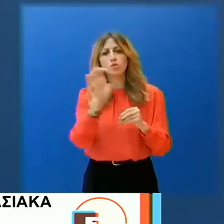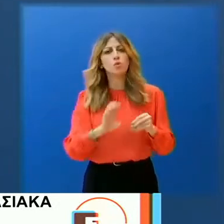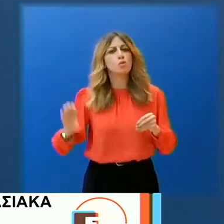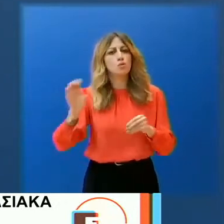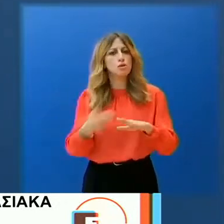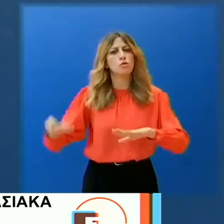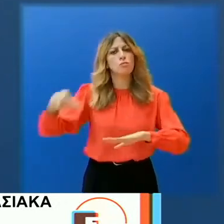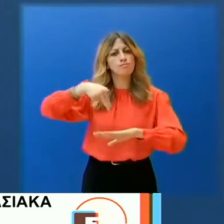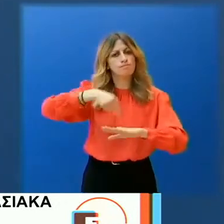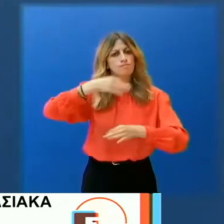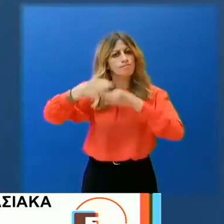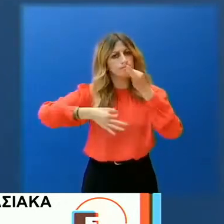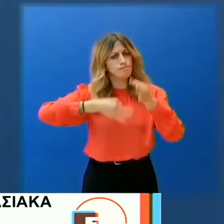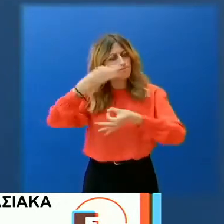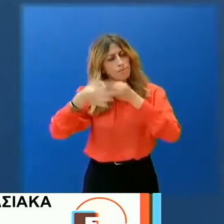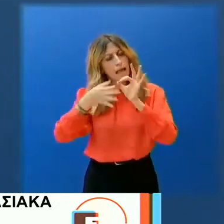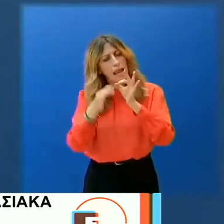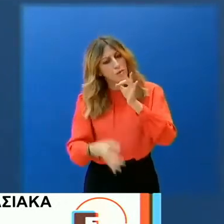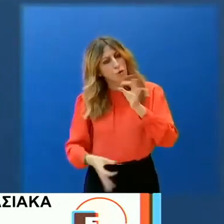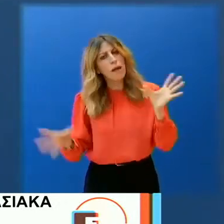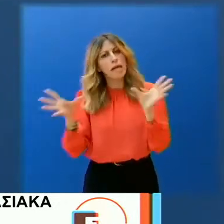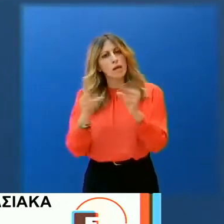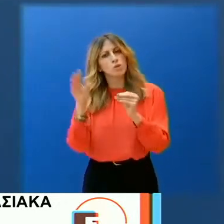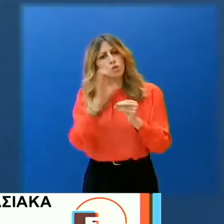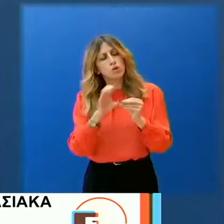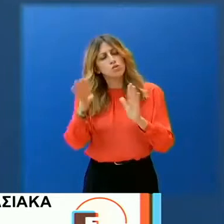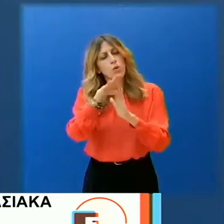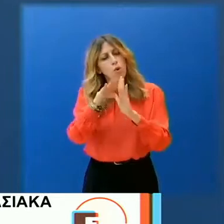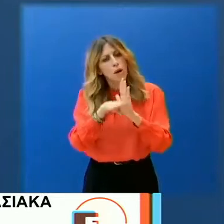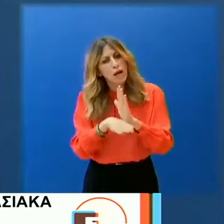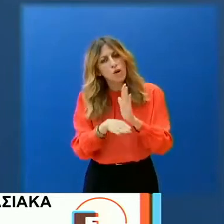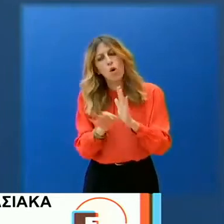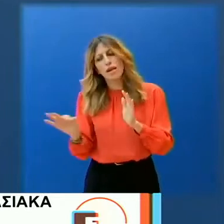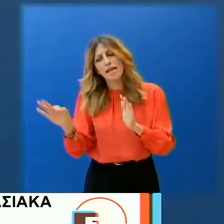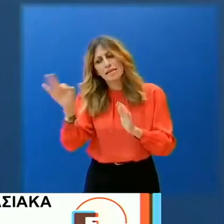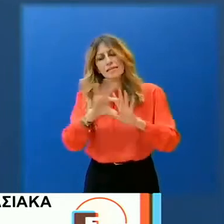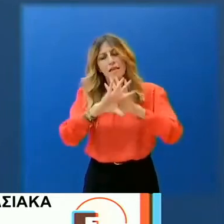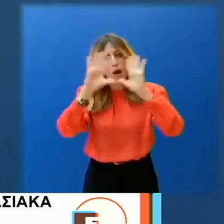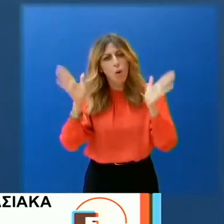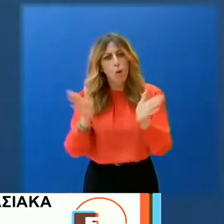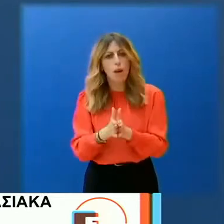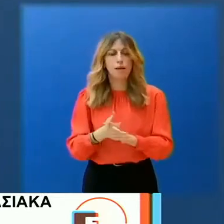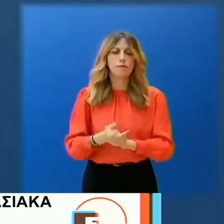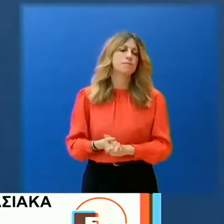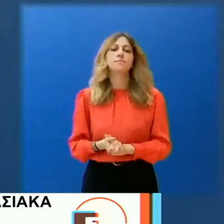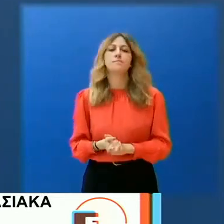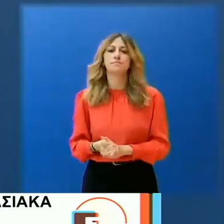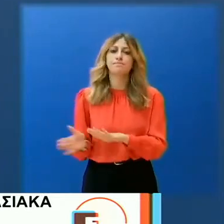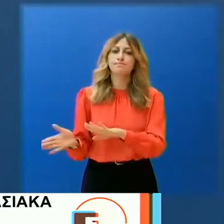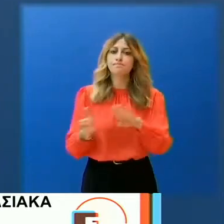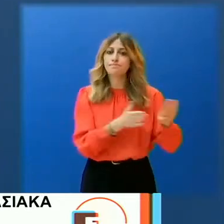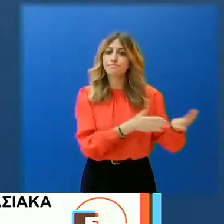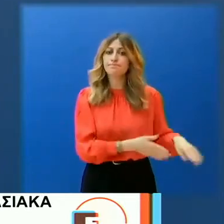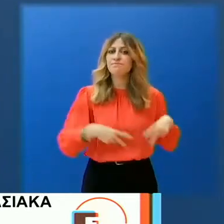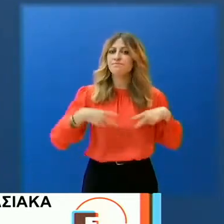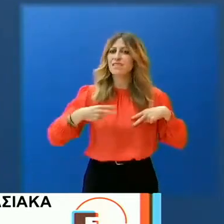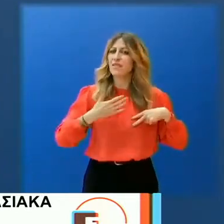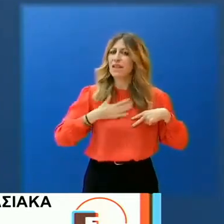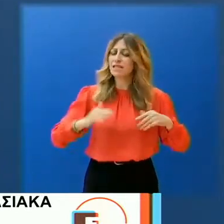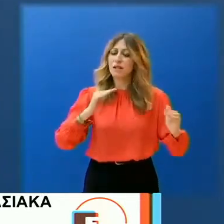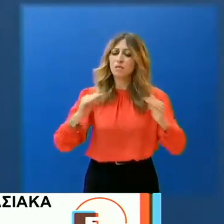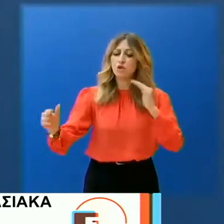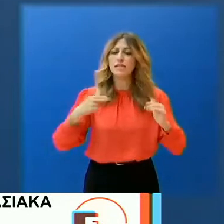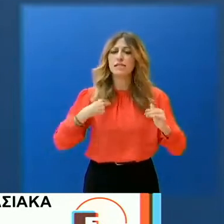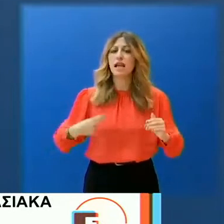Ιδιαίτερα σημαντική για την προστασία της δημόσιας υγείας, για την ασφαλή επανεκκίνηση δραστηριοτήτων, αλλά και για την εκπομπή θετικού μηνύματος της χώρας